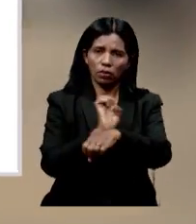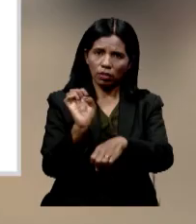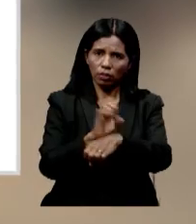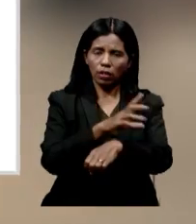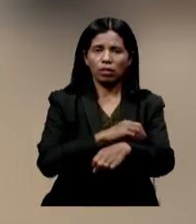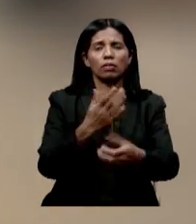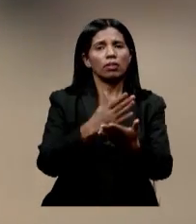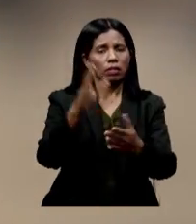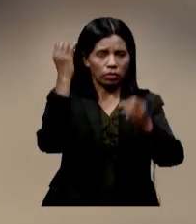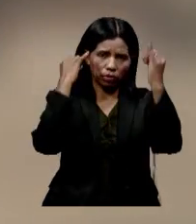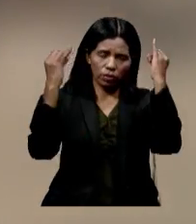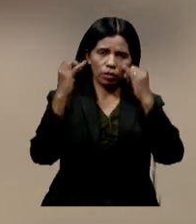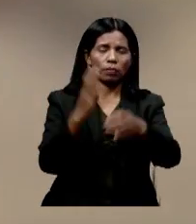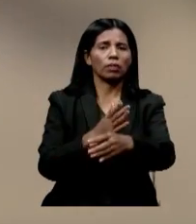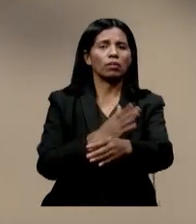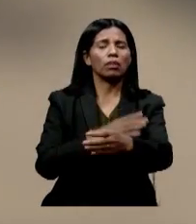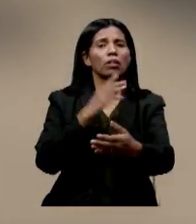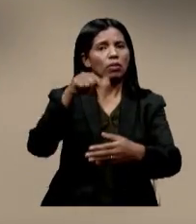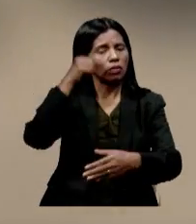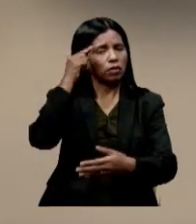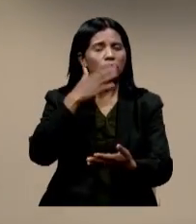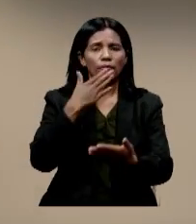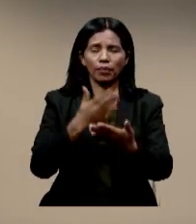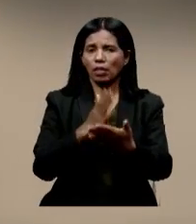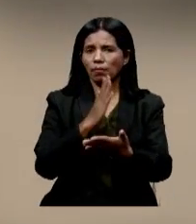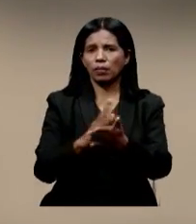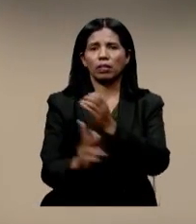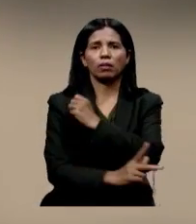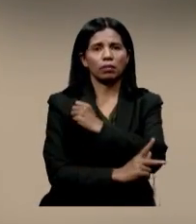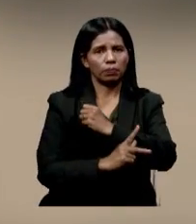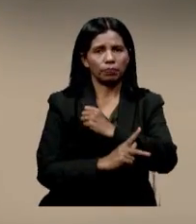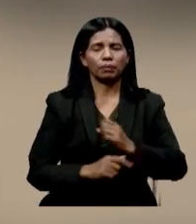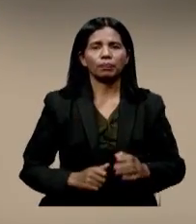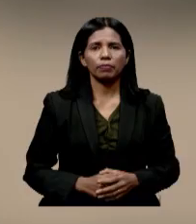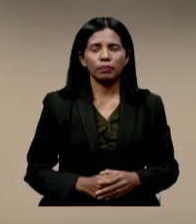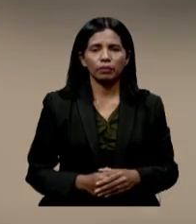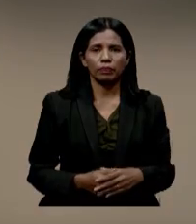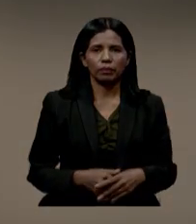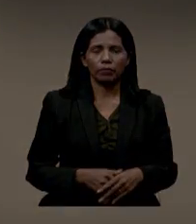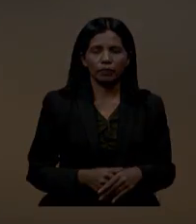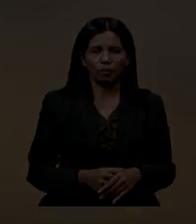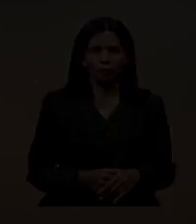governação, promove boa governação no combate à corrupção. Agostinho da Costa, Celina Lopes, Tiemen.